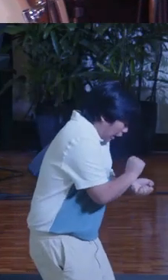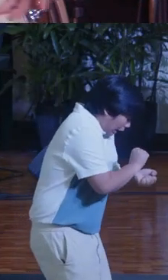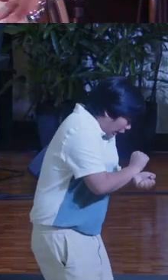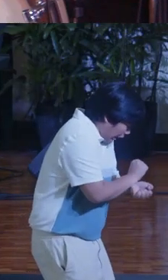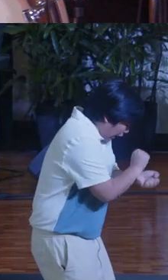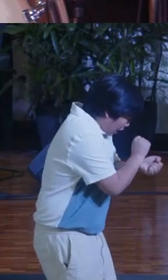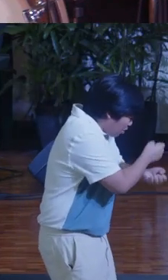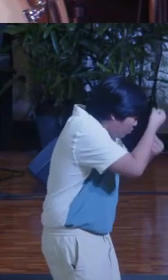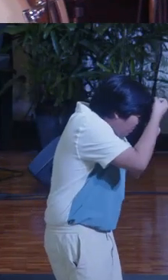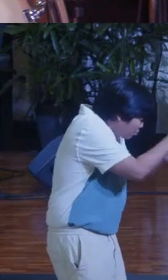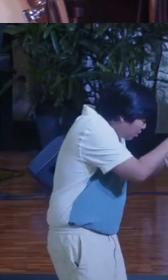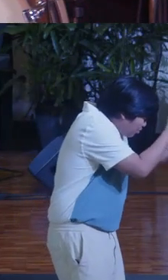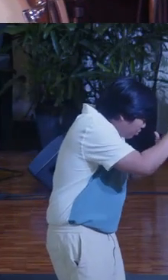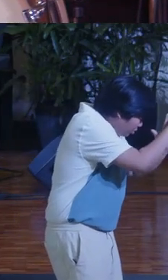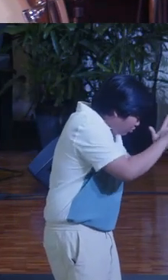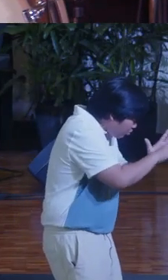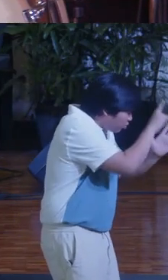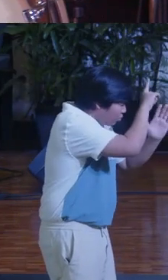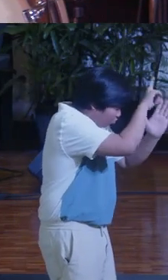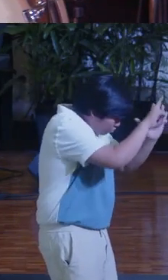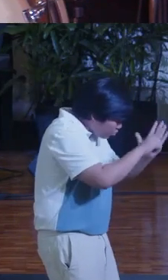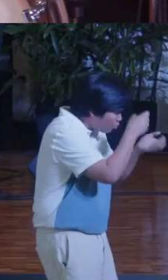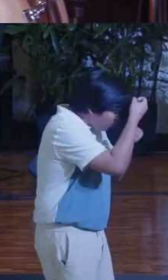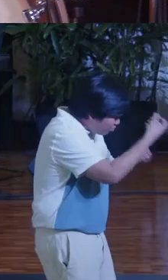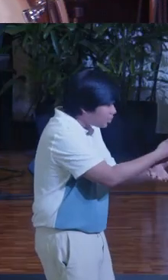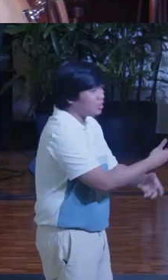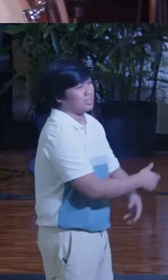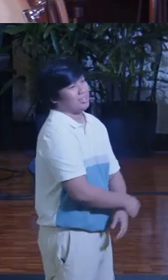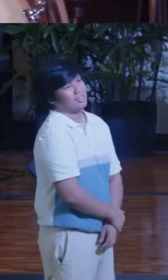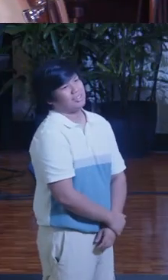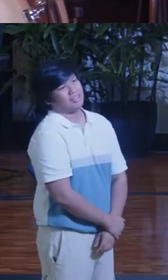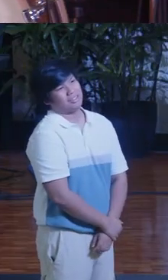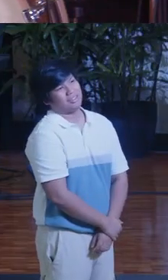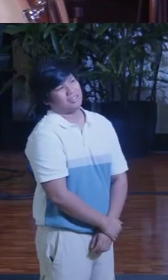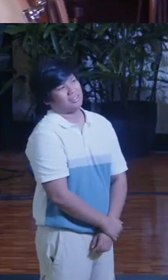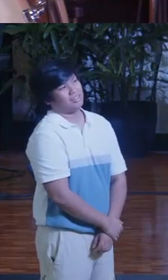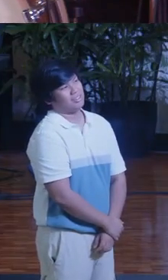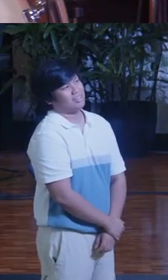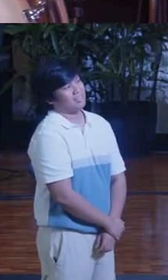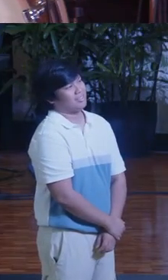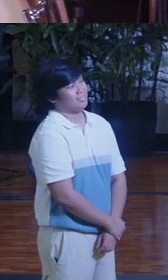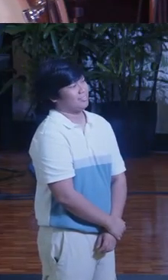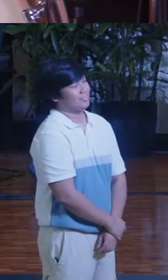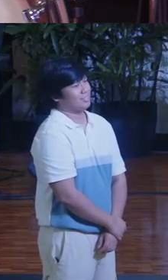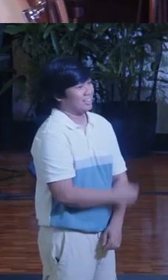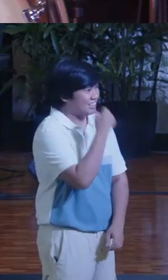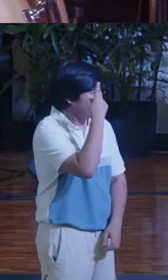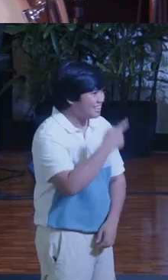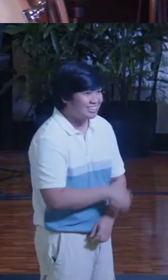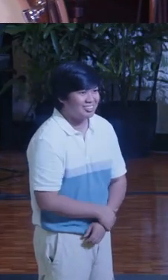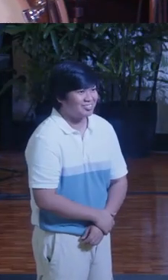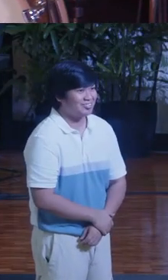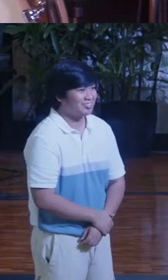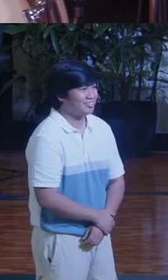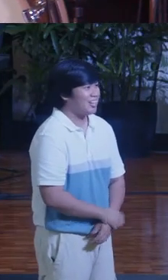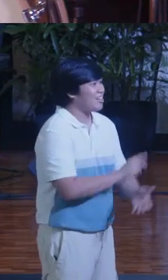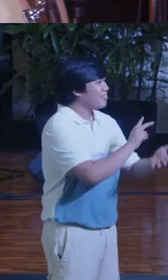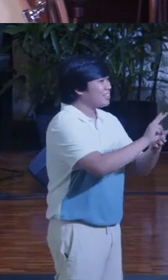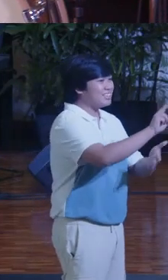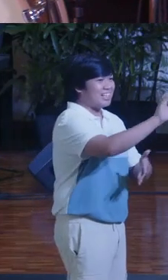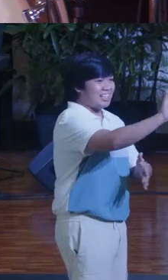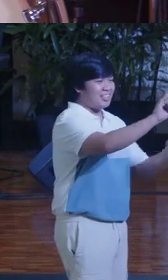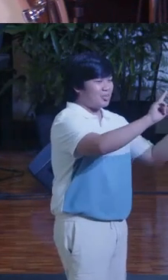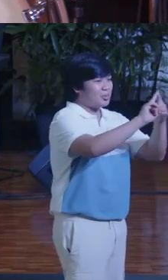Yun po ay makikita natin halimbawa. Nabasa na natin to verses 8 to 11